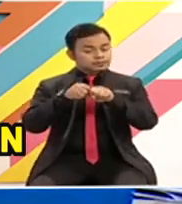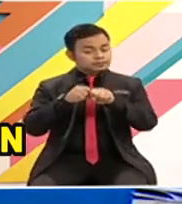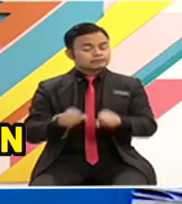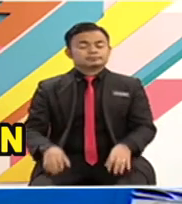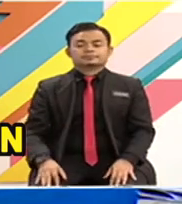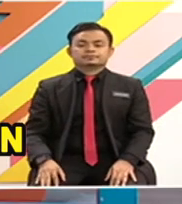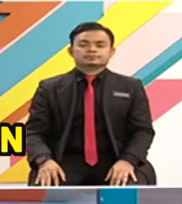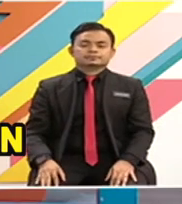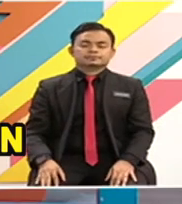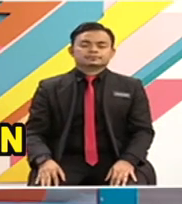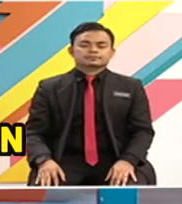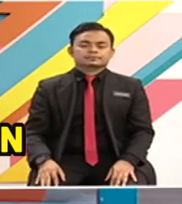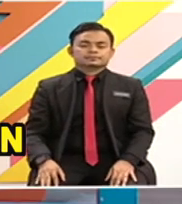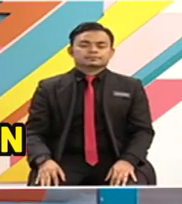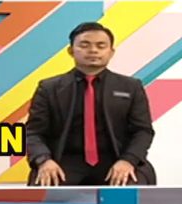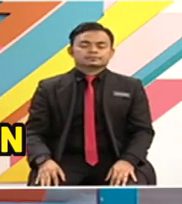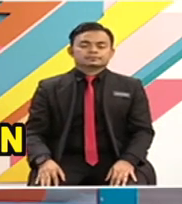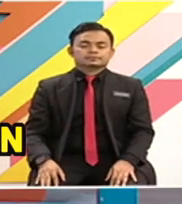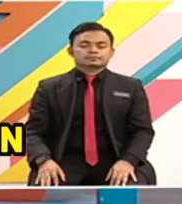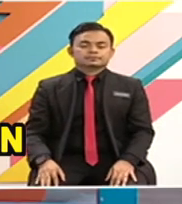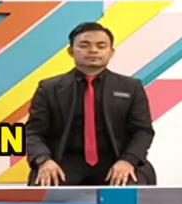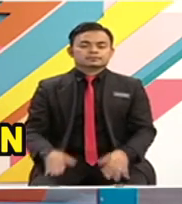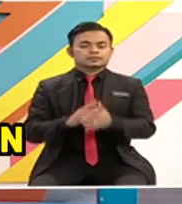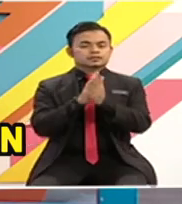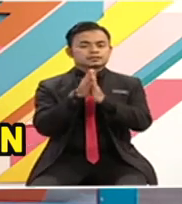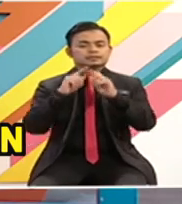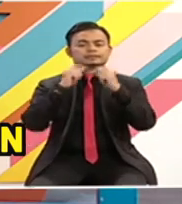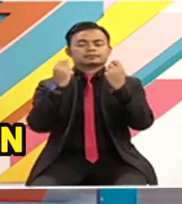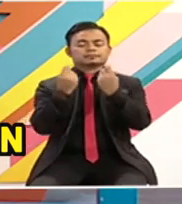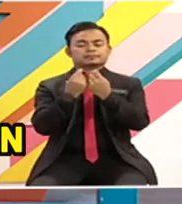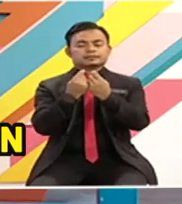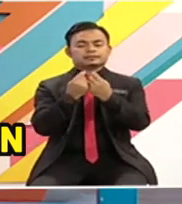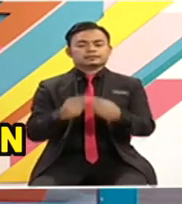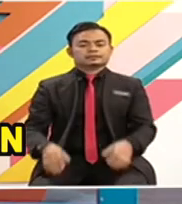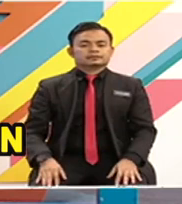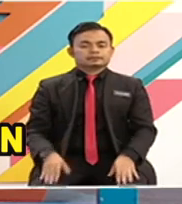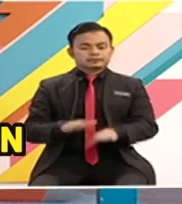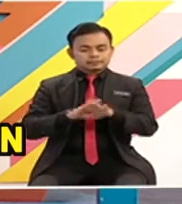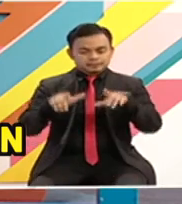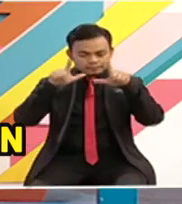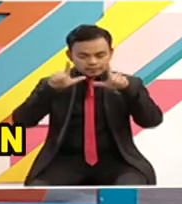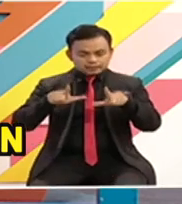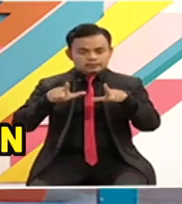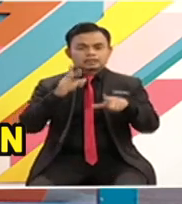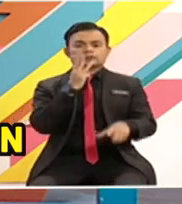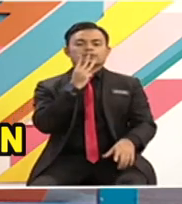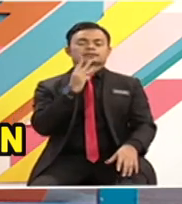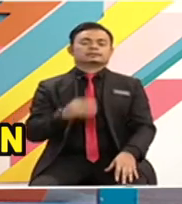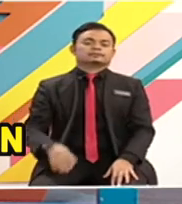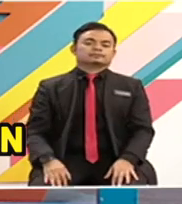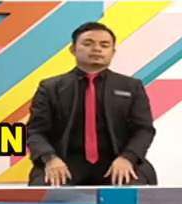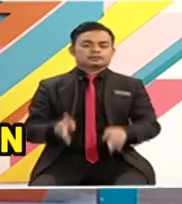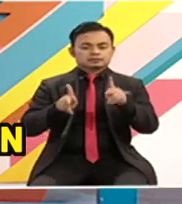eh di tempat untuk SPD tak dinilai tak mendekatlah Nanti uangnya kalau kita letak di bawah ya oke